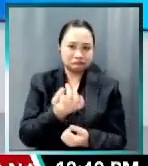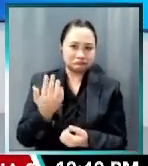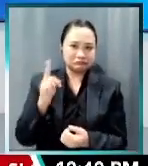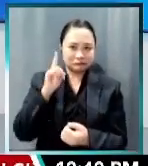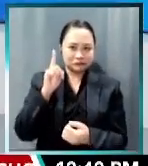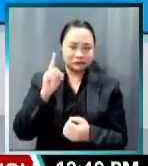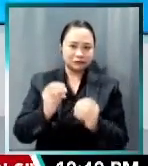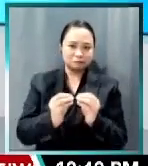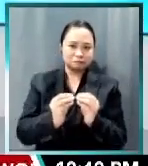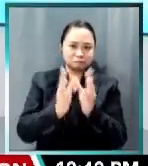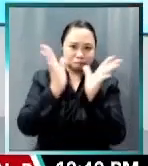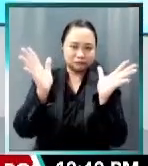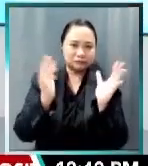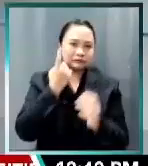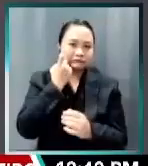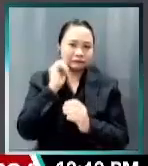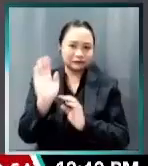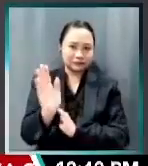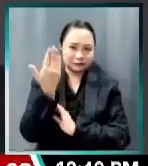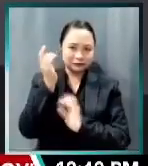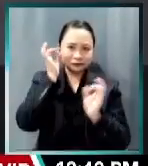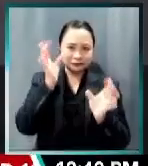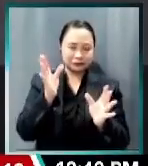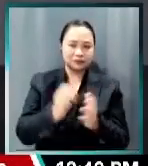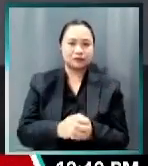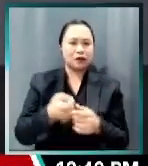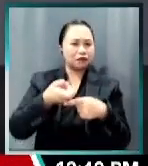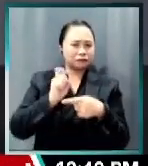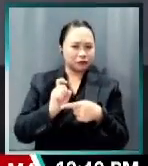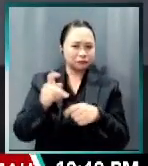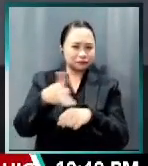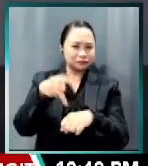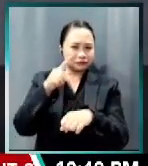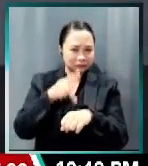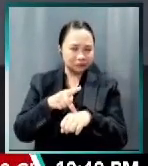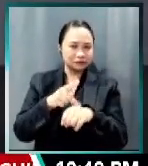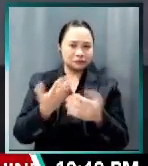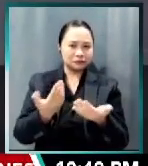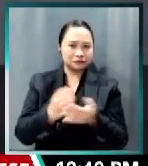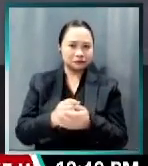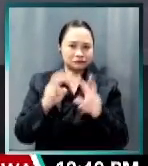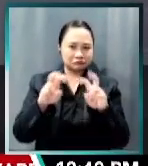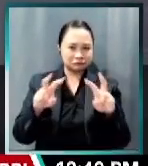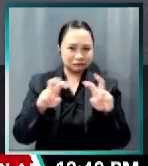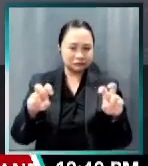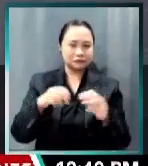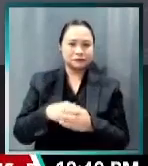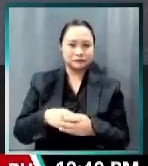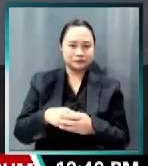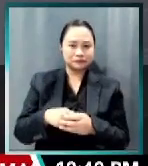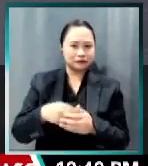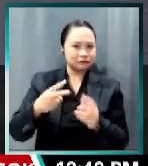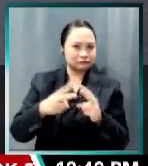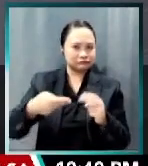ng bulkan kaninang umaga. Ayon sa Philippine Institute of Volcanology and Seismology of PHIVOLCS, pinakamataas yan mula ng